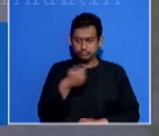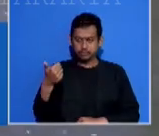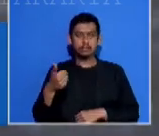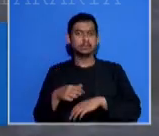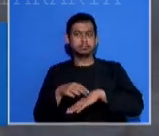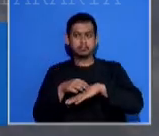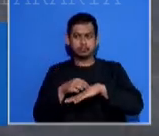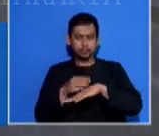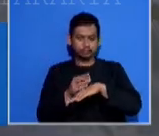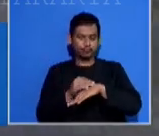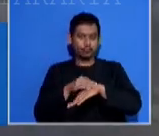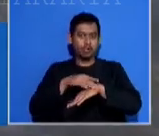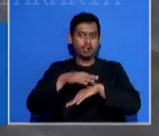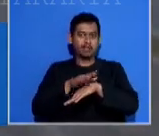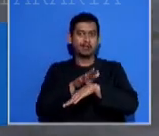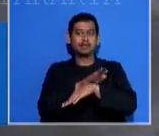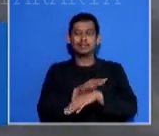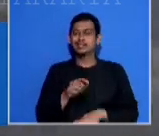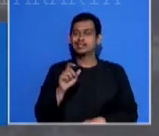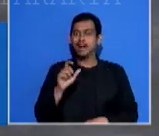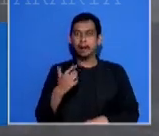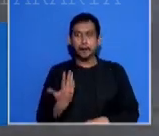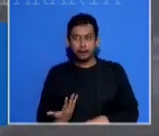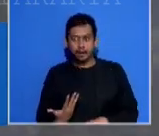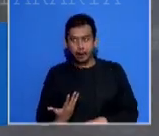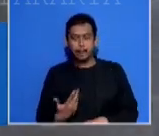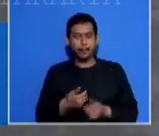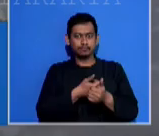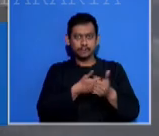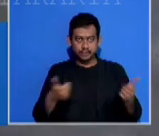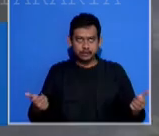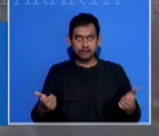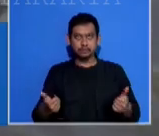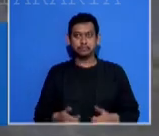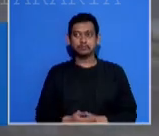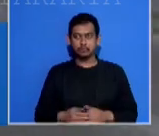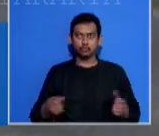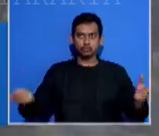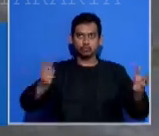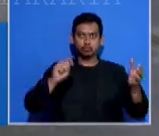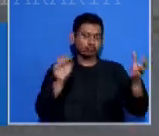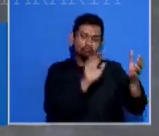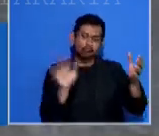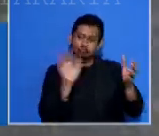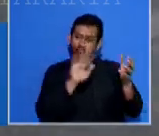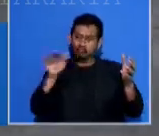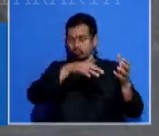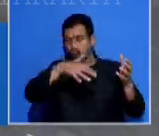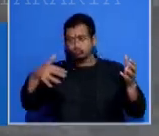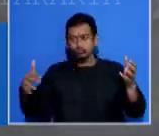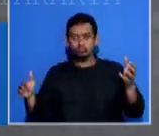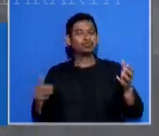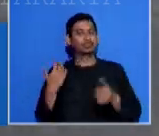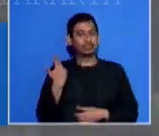wulunipun. Salah setunggaling cara njagi karesikaning mindo kala wau inggih menika dipun guyang. Salah setunggalipun kados